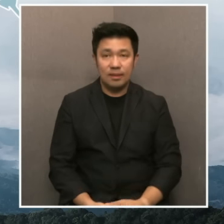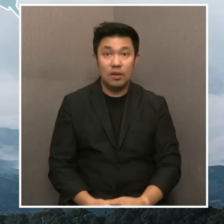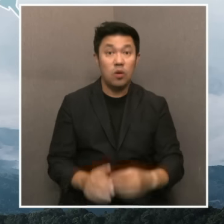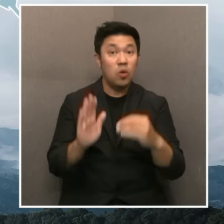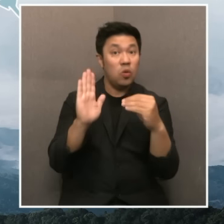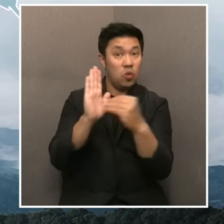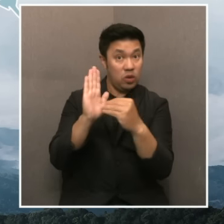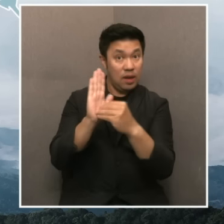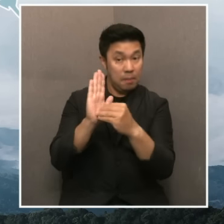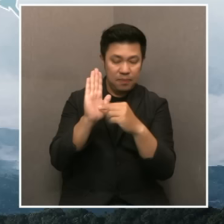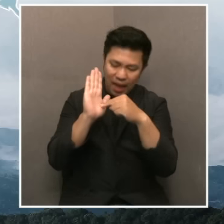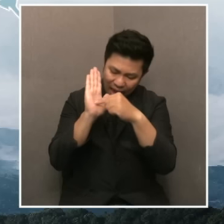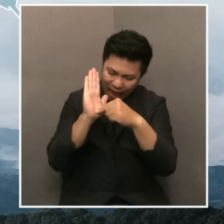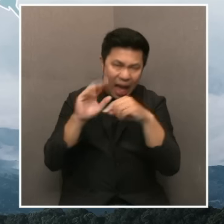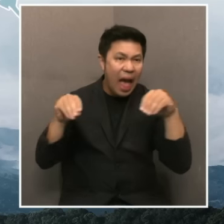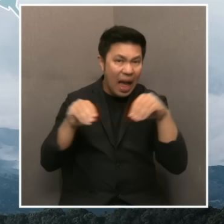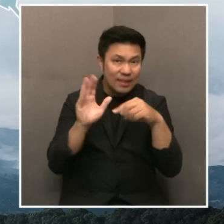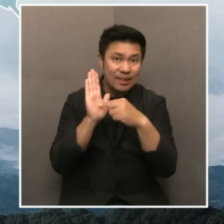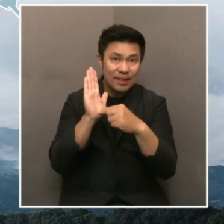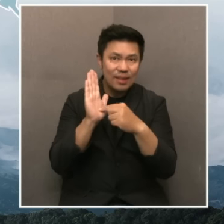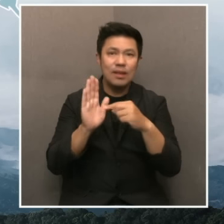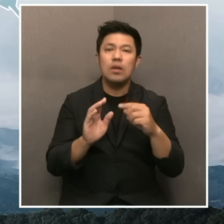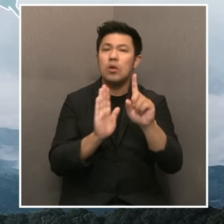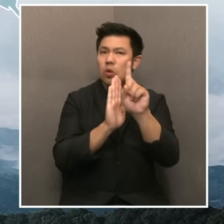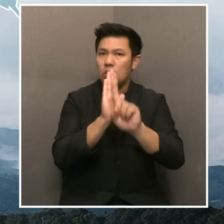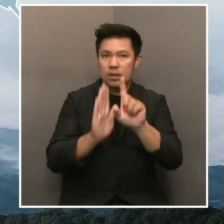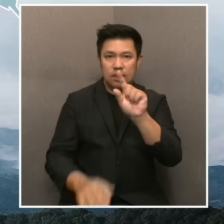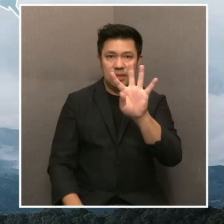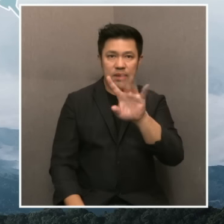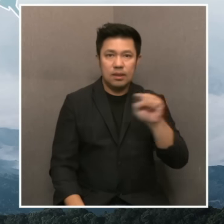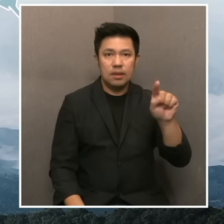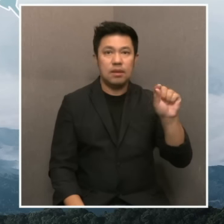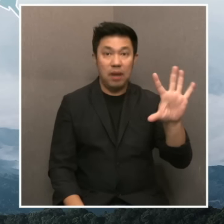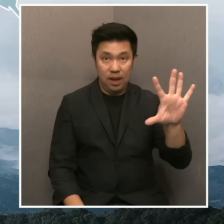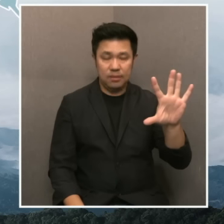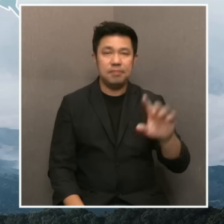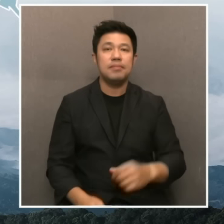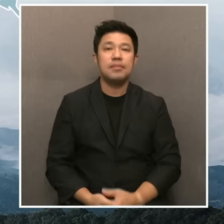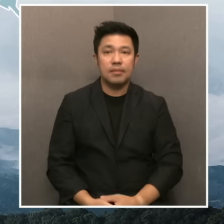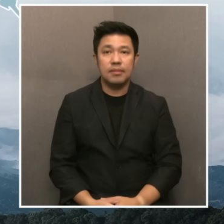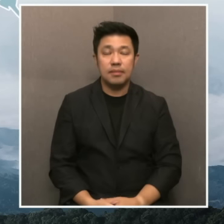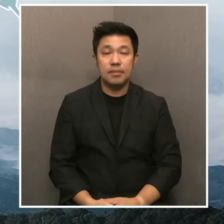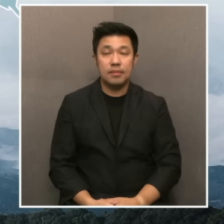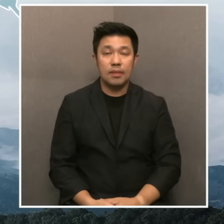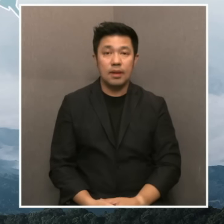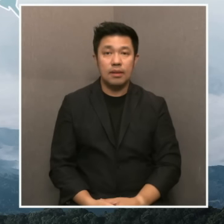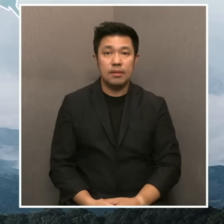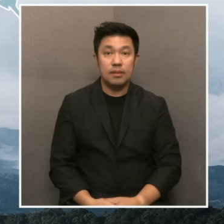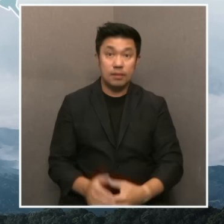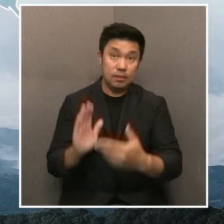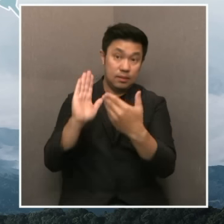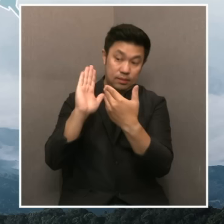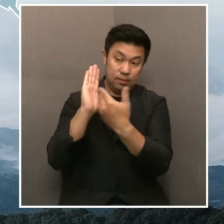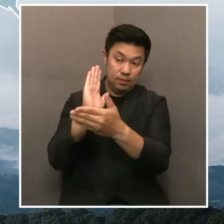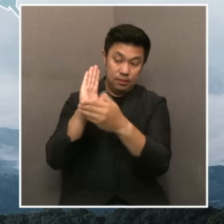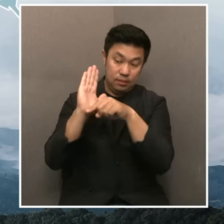ลุ่เทพมหานครและปริมุทนอุธภูมต่ำสุด 24 ถึง 25 องศาเซลเซีสส่วนภาคตะวนออกมีเม่